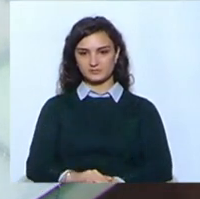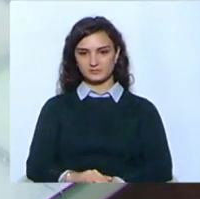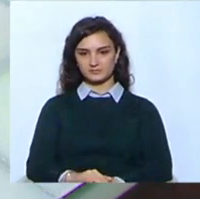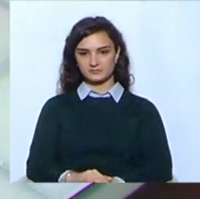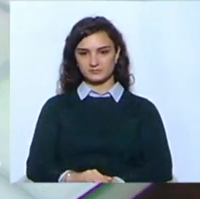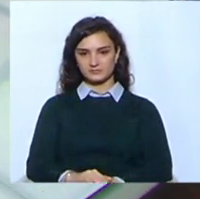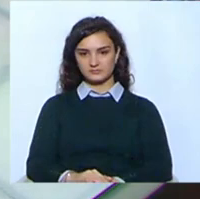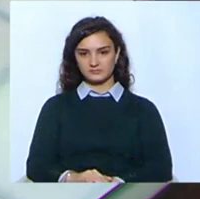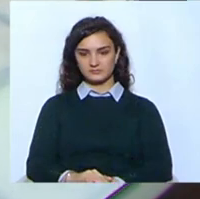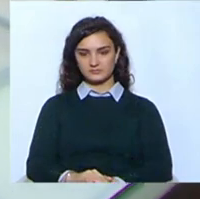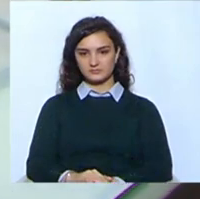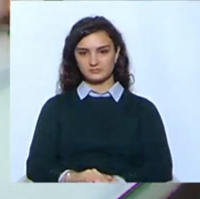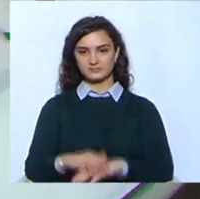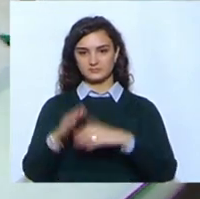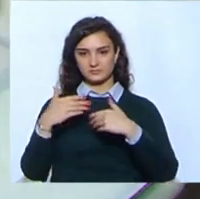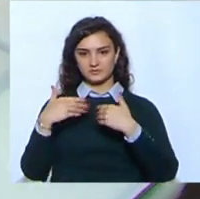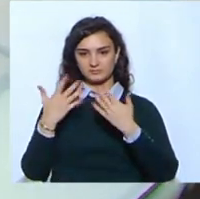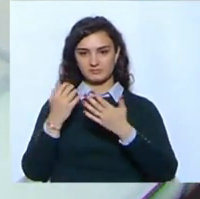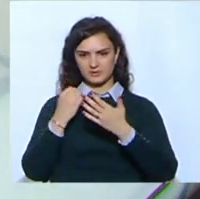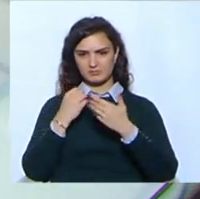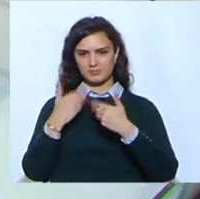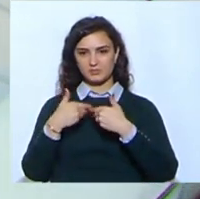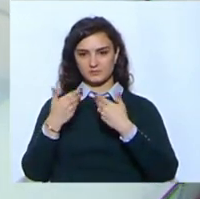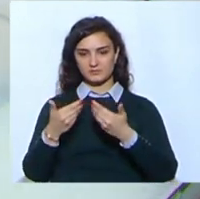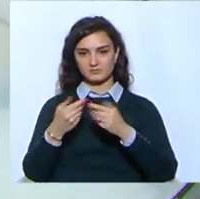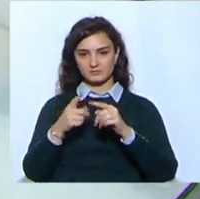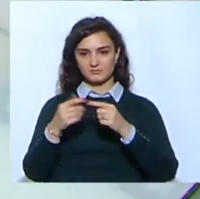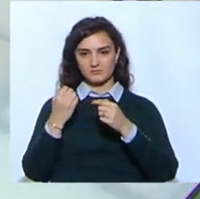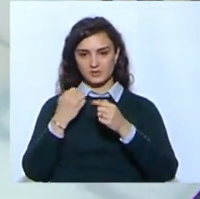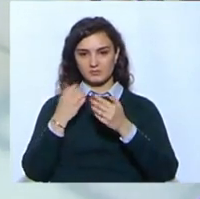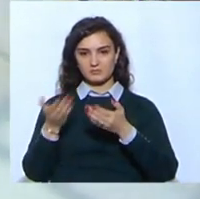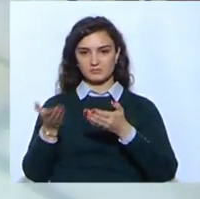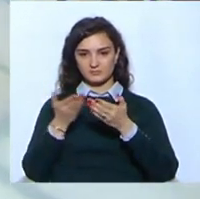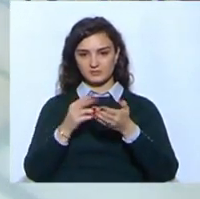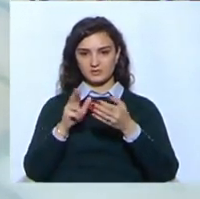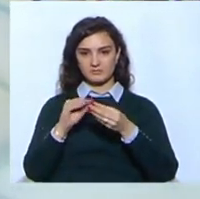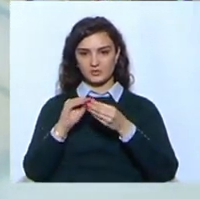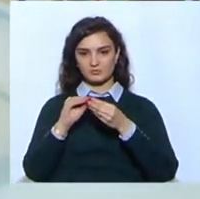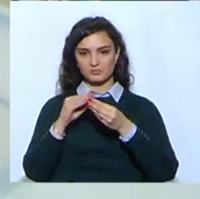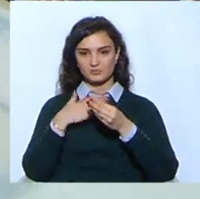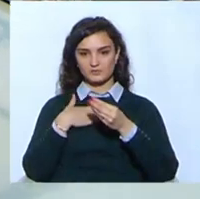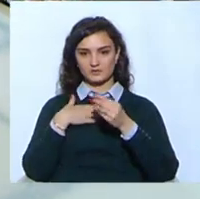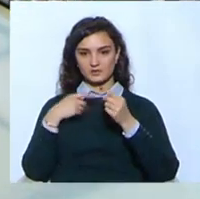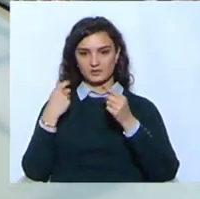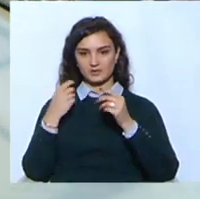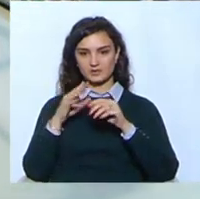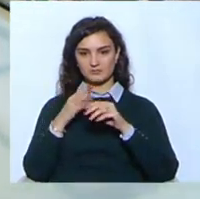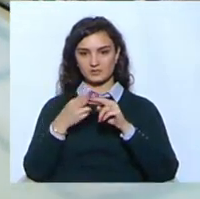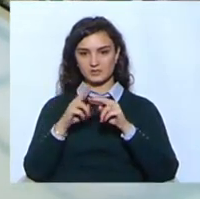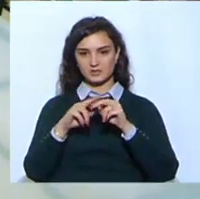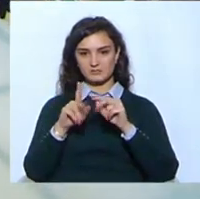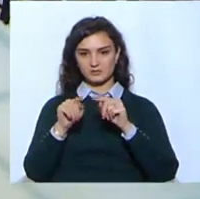დაბრძანდით. გილამშვიდობისა მარი, მადლობა მოწვევისთვის. მადლობა მობრძანებისთვის და მეგობრობისთვის ჩვენთან, ჩვენს გადაცემასთან, იმიტომ